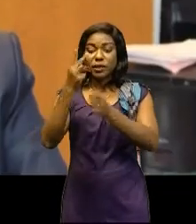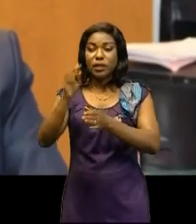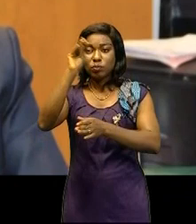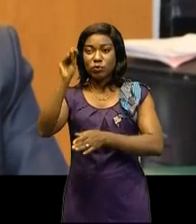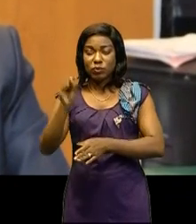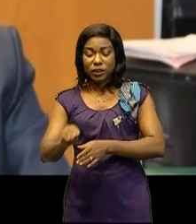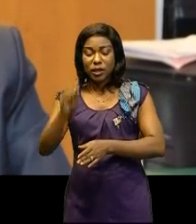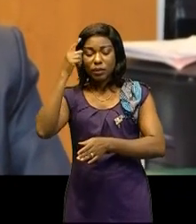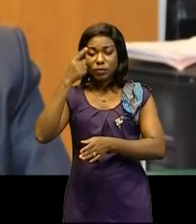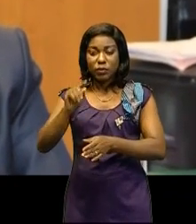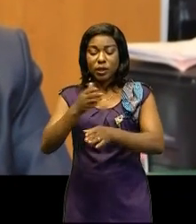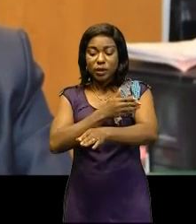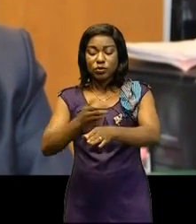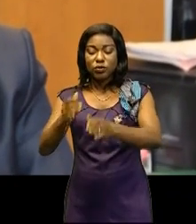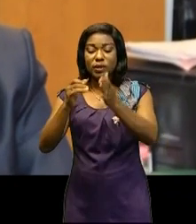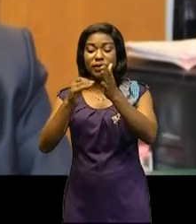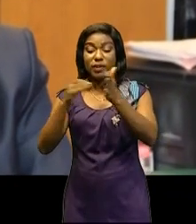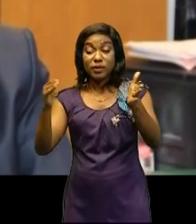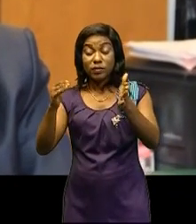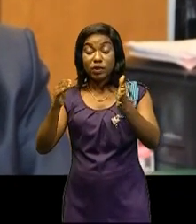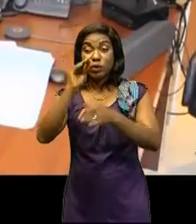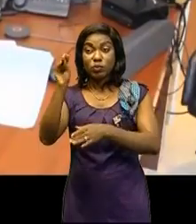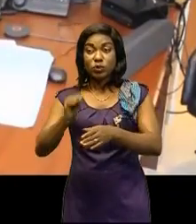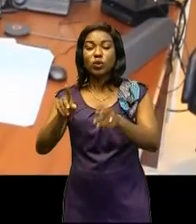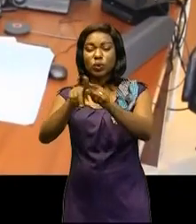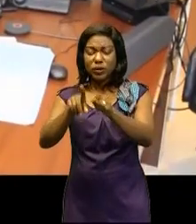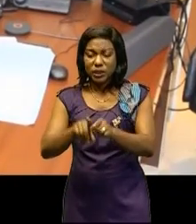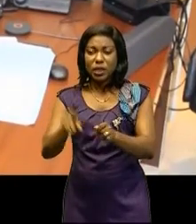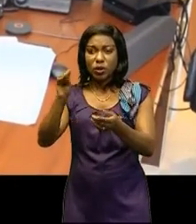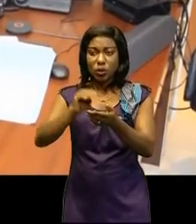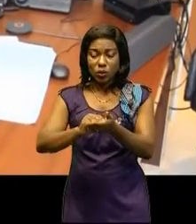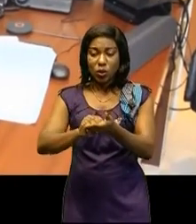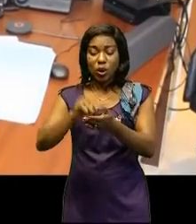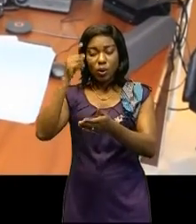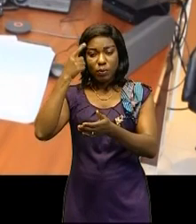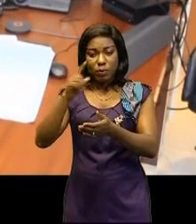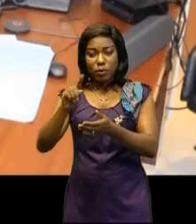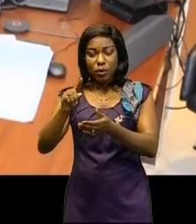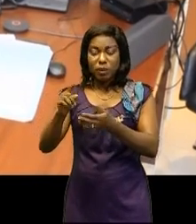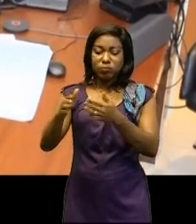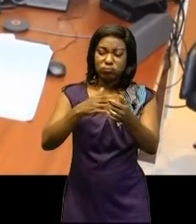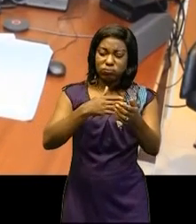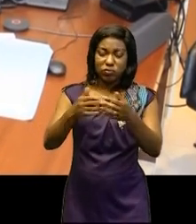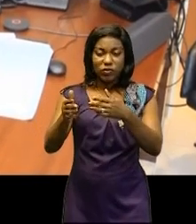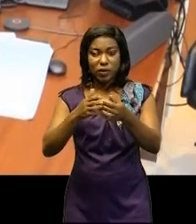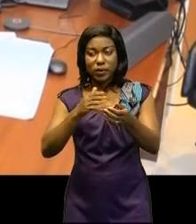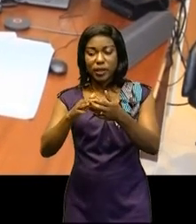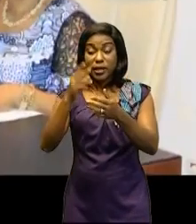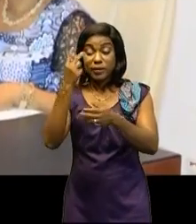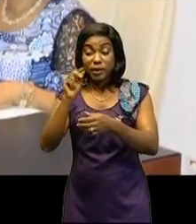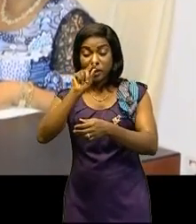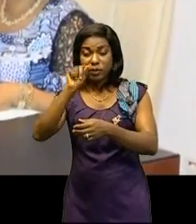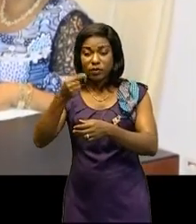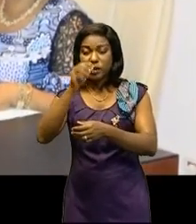de 7,9% des cas importés et une constance du taux de létalité maintenu à